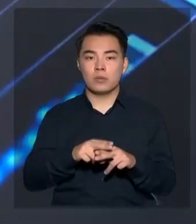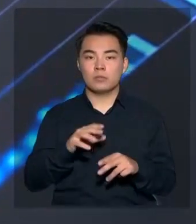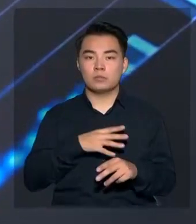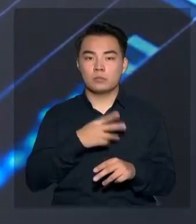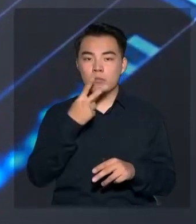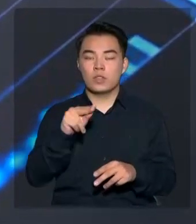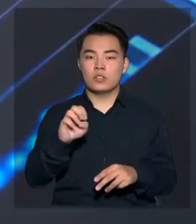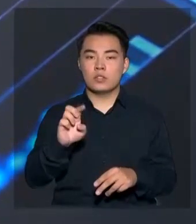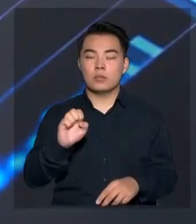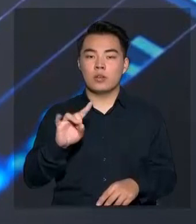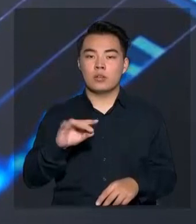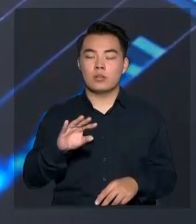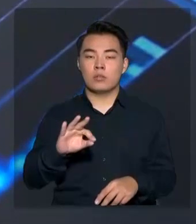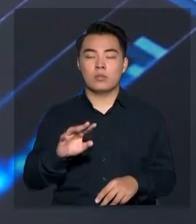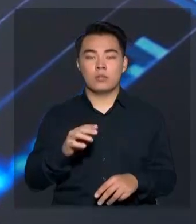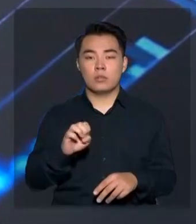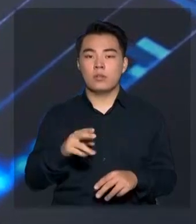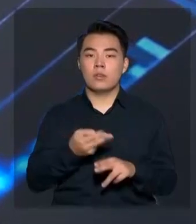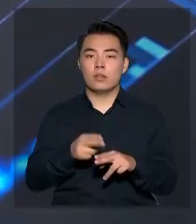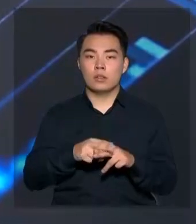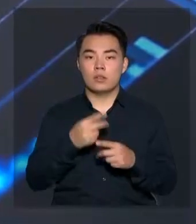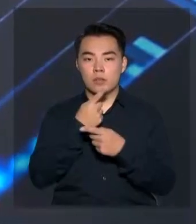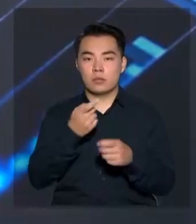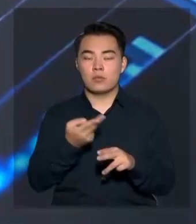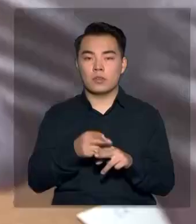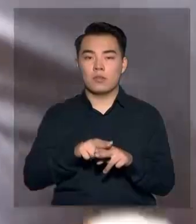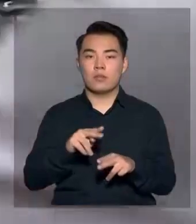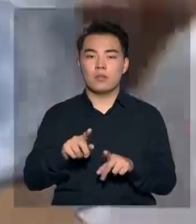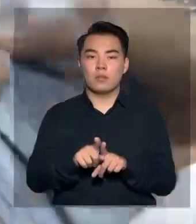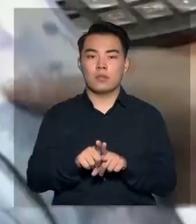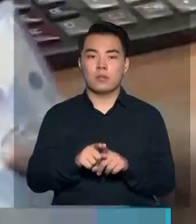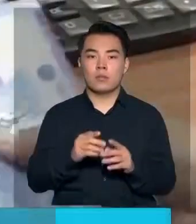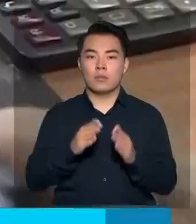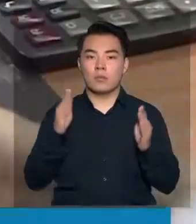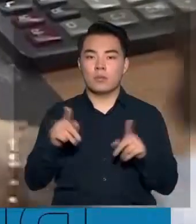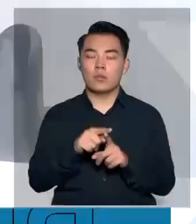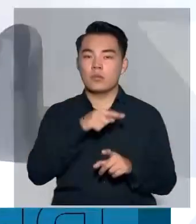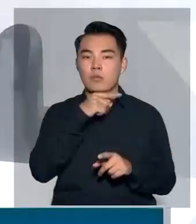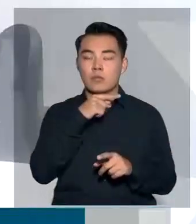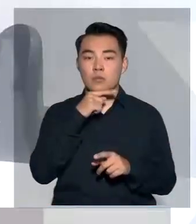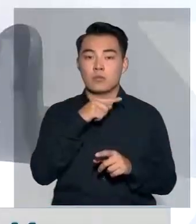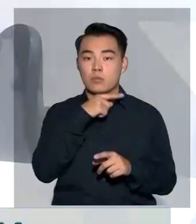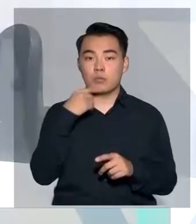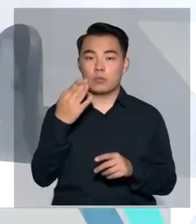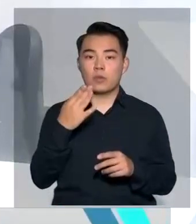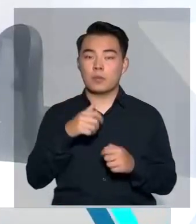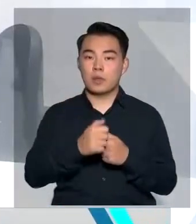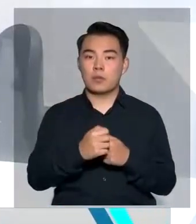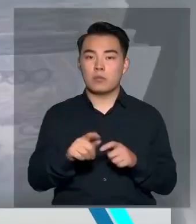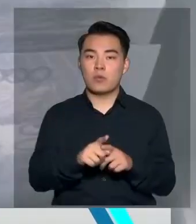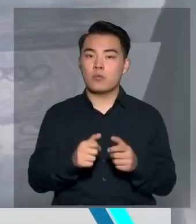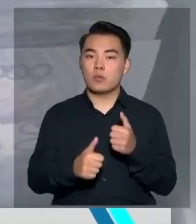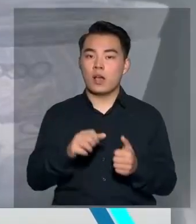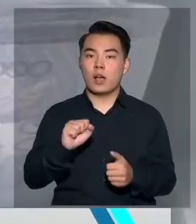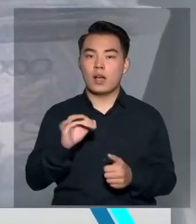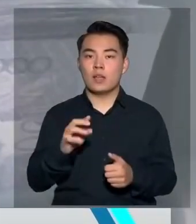Чеботарев объясняет двумя факторами Эксперт не исключает что кто-то из крупных российских инвесторов возможно решил участвовать